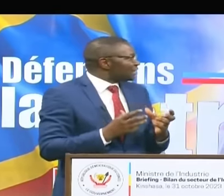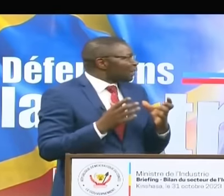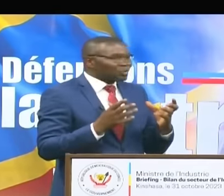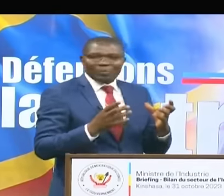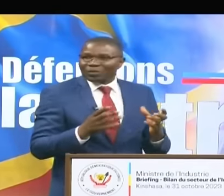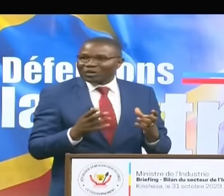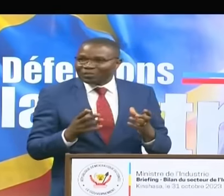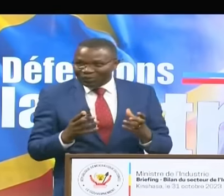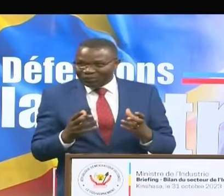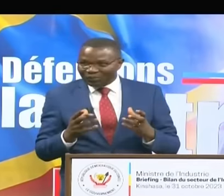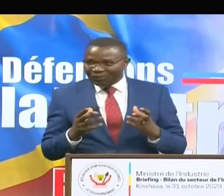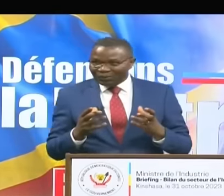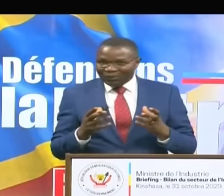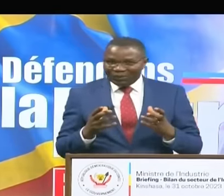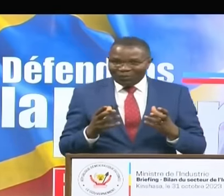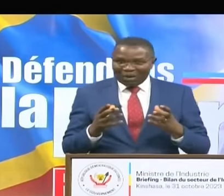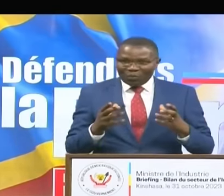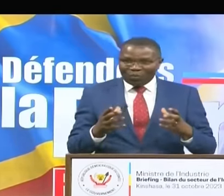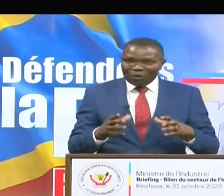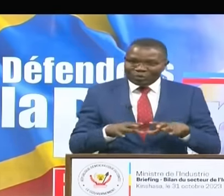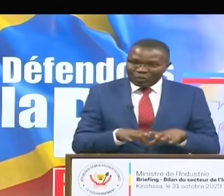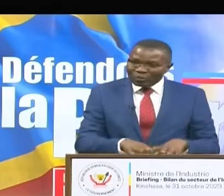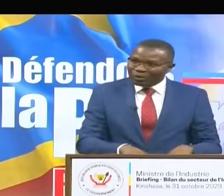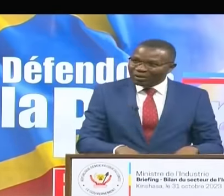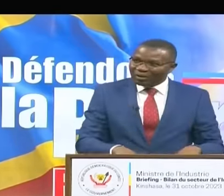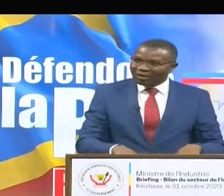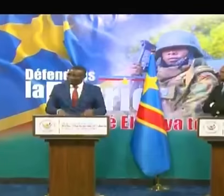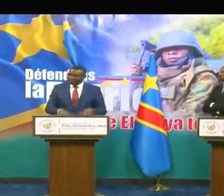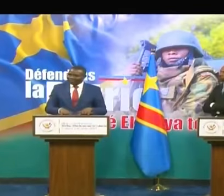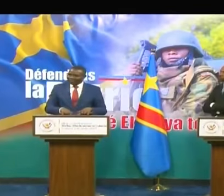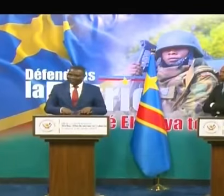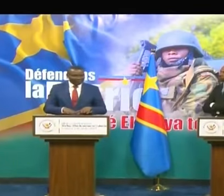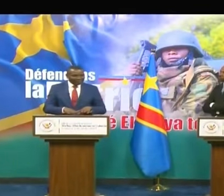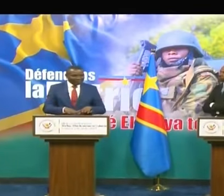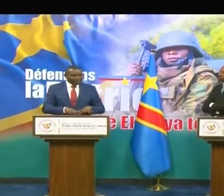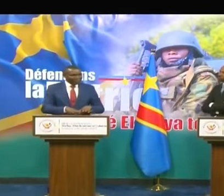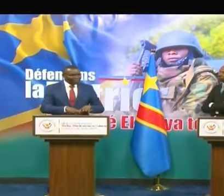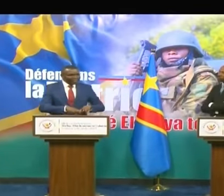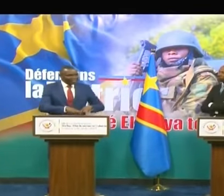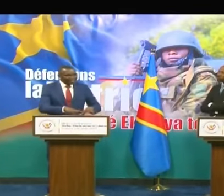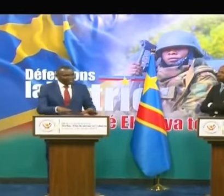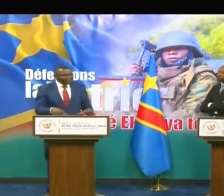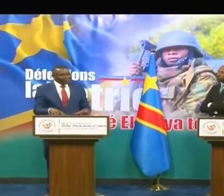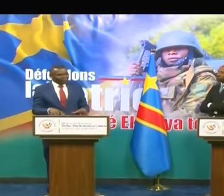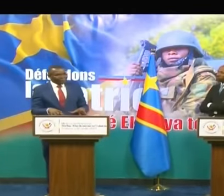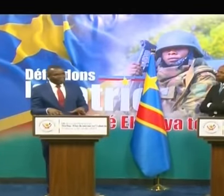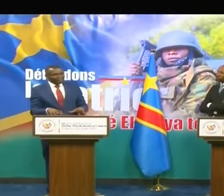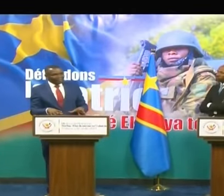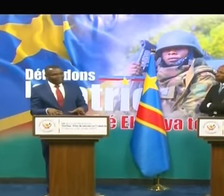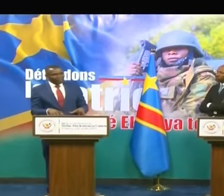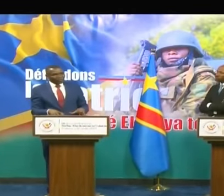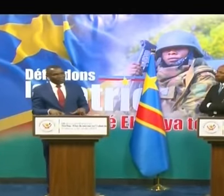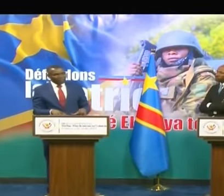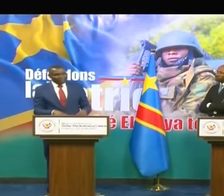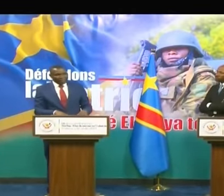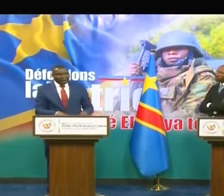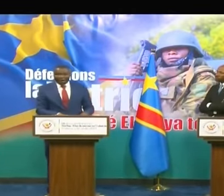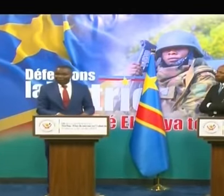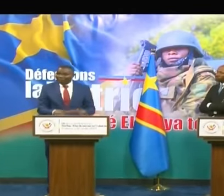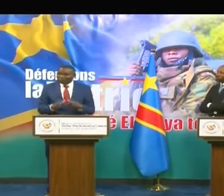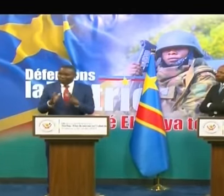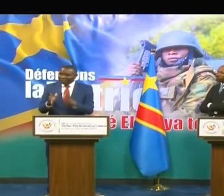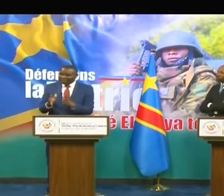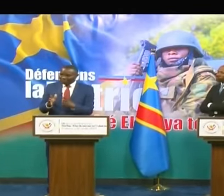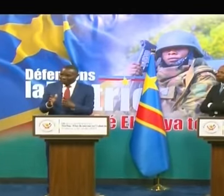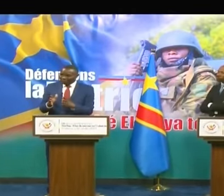capacité d'absorption des fonds. Voilà pourquoi nous sommes sur des vastes chantiers d'élaboration de projets bancables